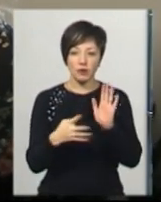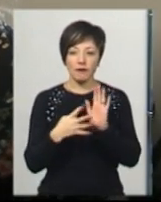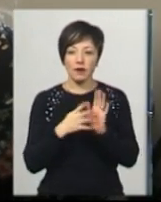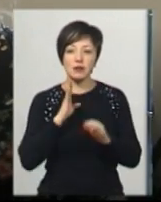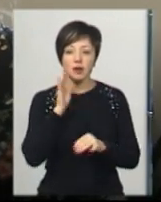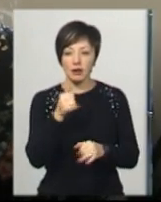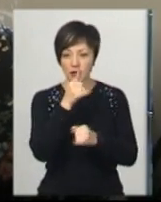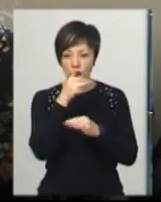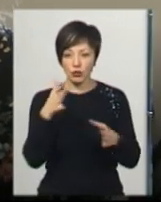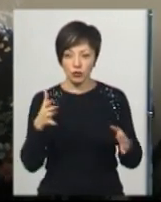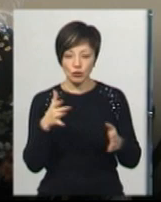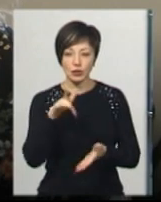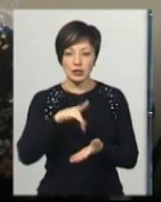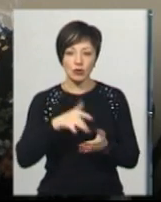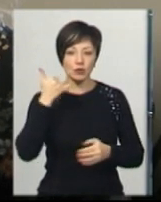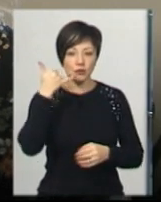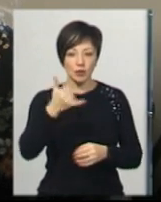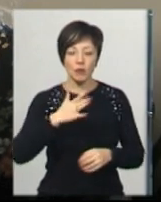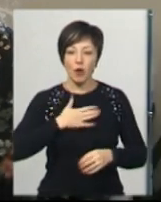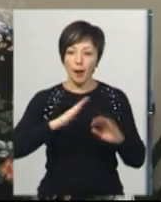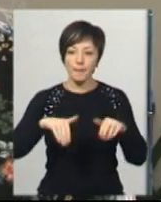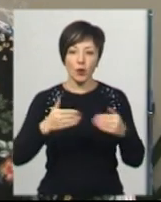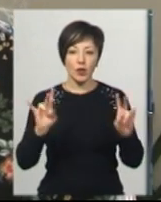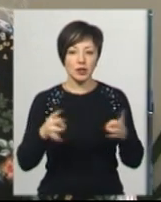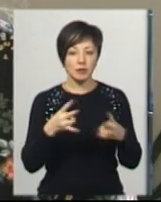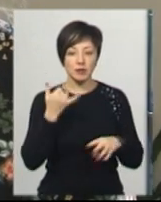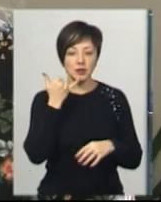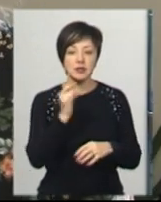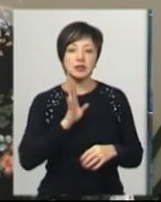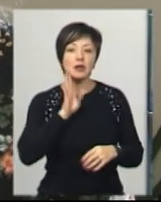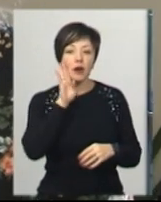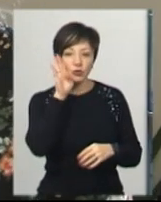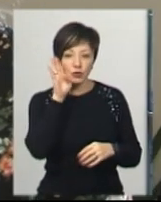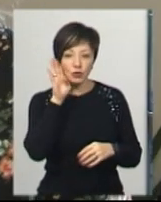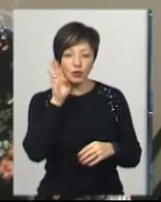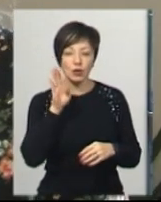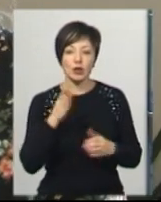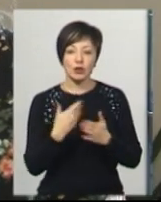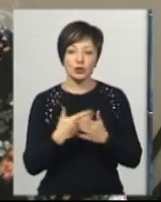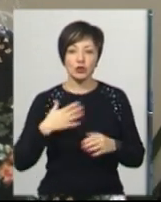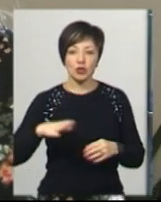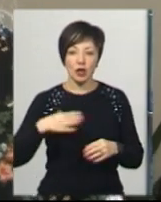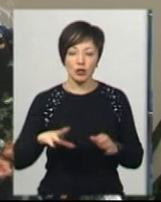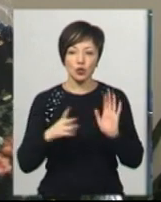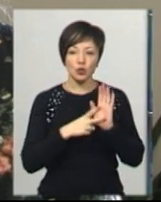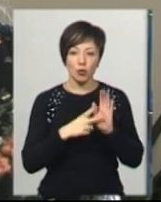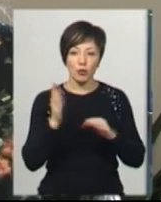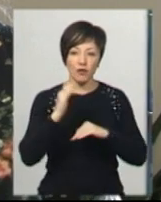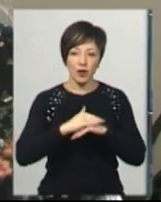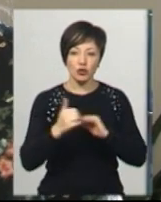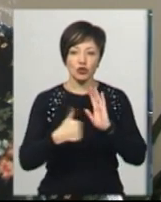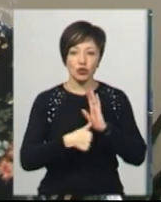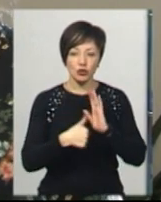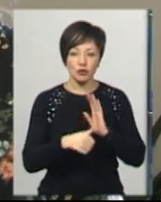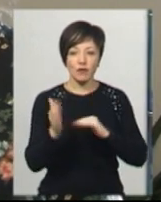не можуть до контакт-центру додзвонитися. Моя порада – не телефонуйте одразу з самого ранку, а дочекайтеся, наприклад, 7-ї вечора,